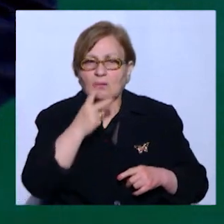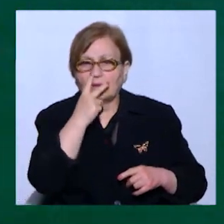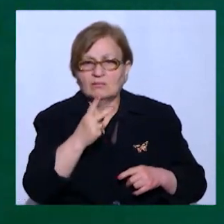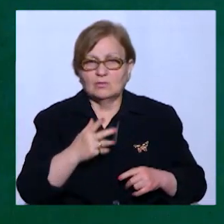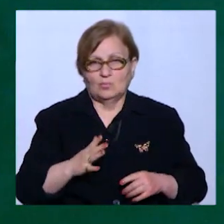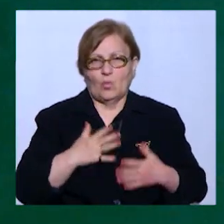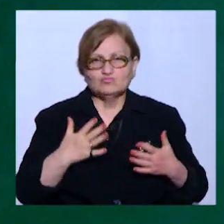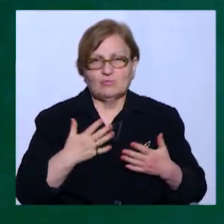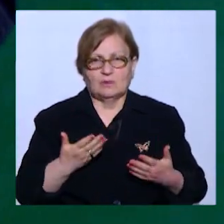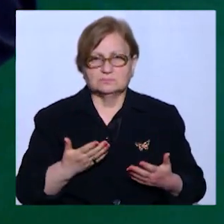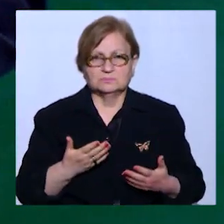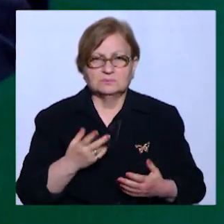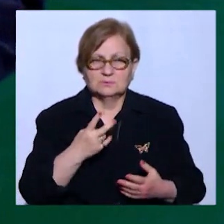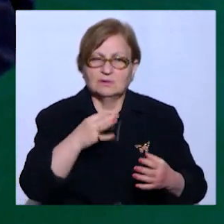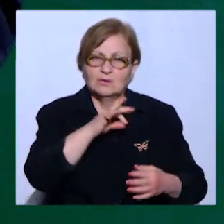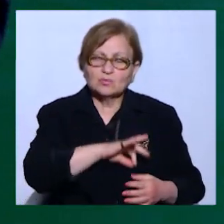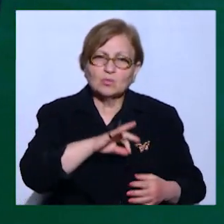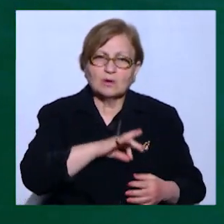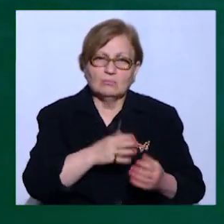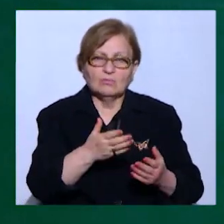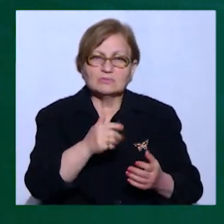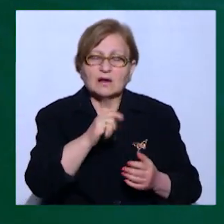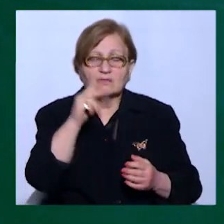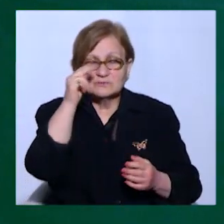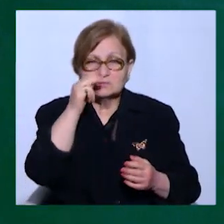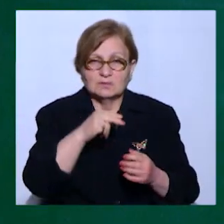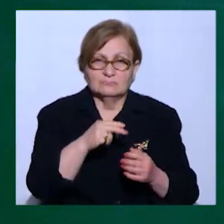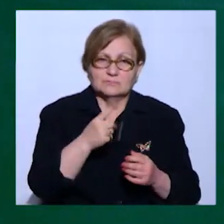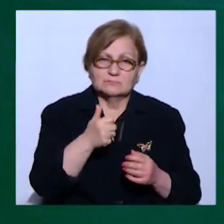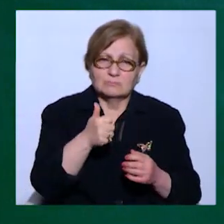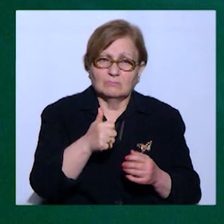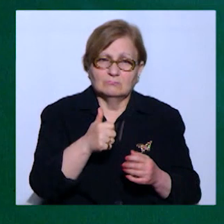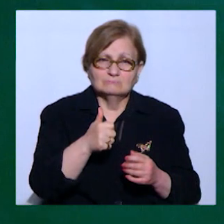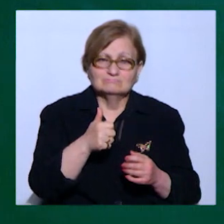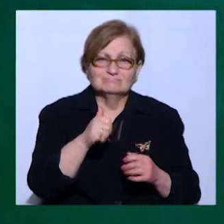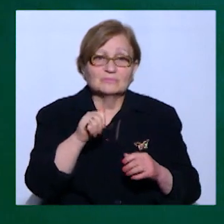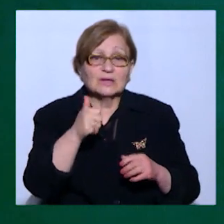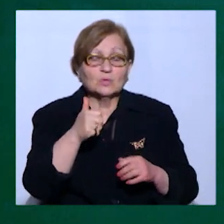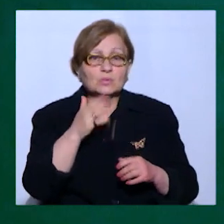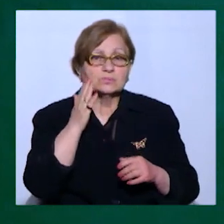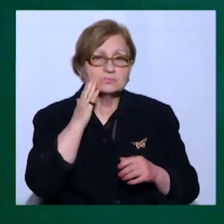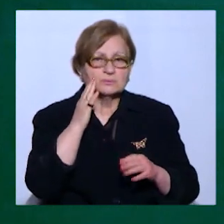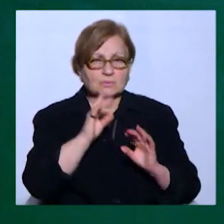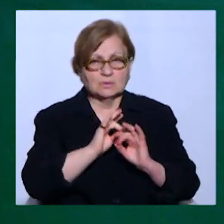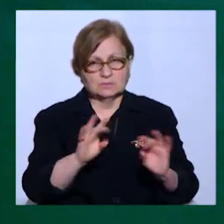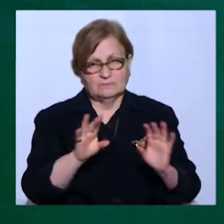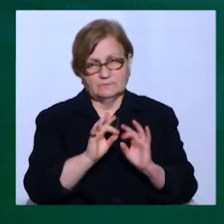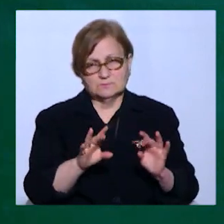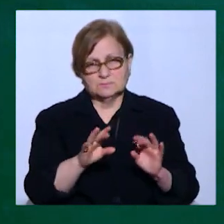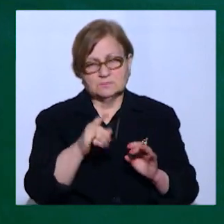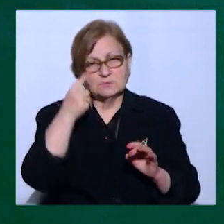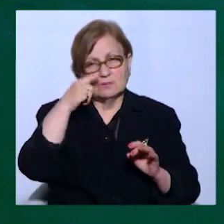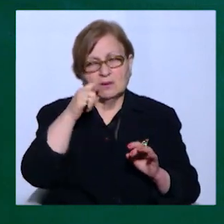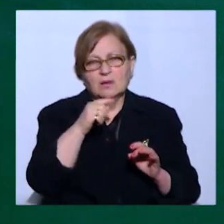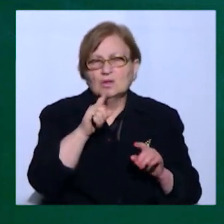ყოჩაღად ვიყენებთ ამ ჩვენს გამოცდილებას და როგორ სწორად ახსნით ამ ამოცანას გესმით. იმიტომ რომ